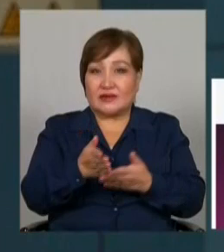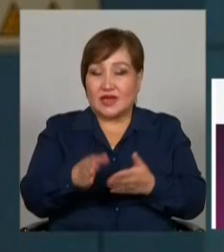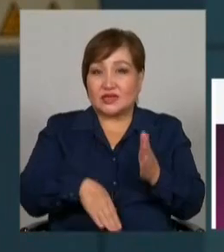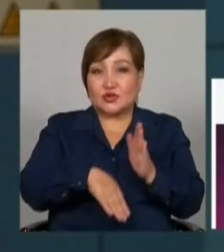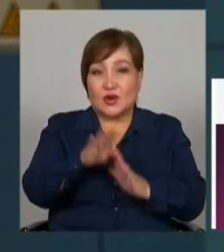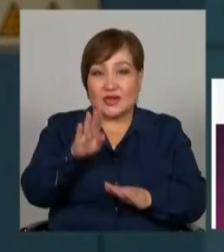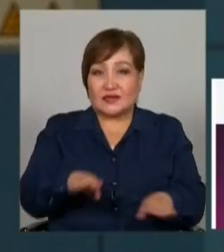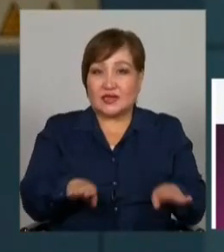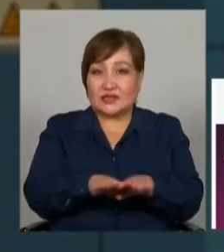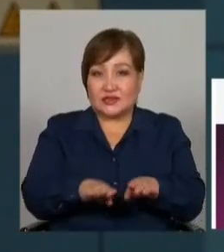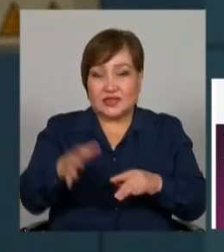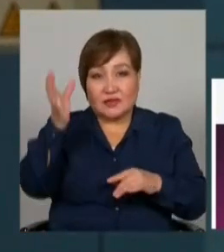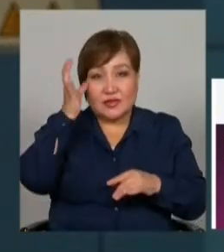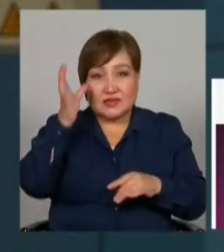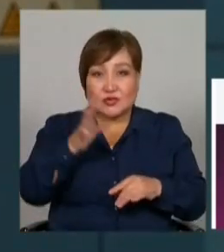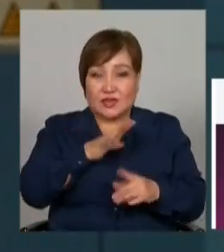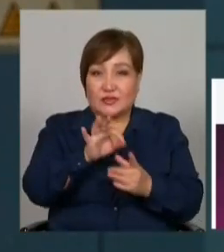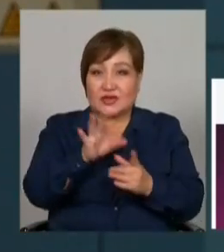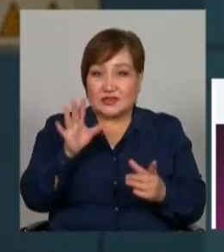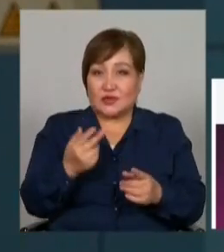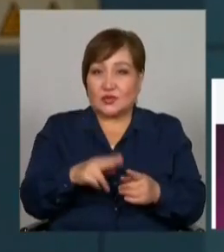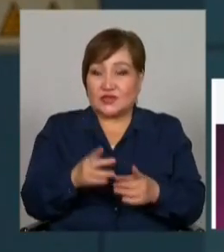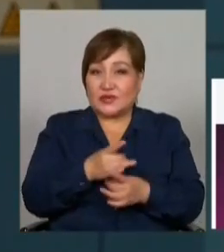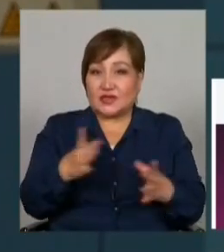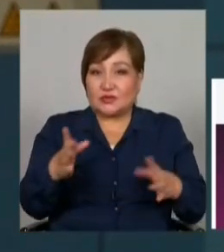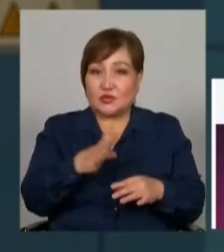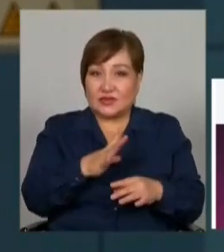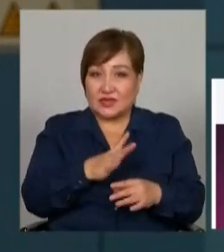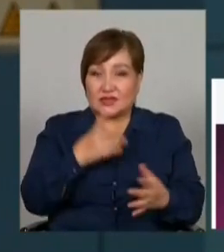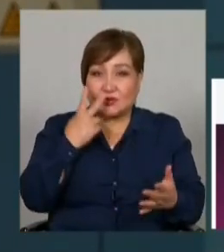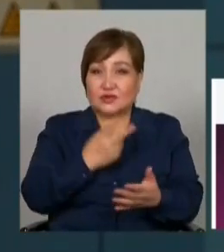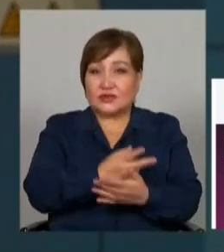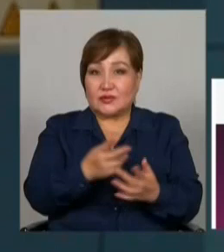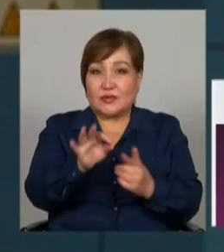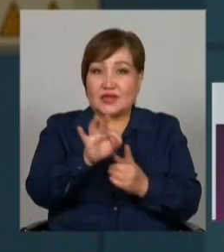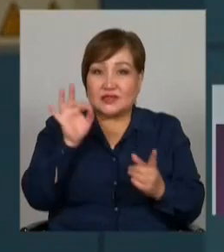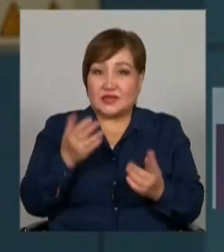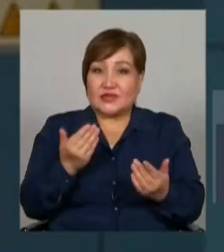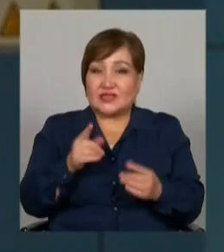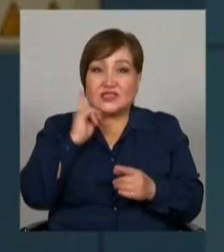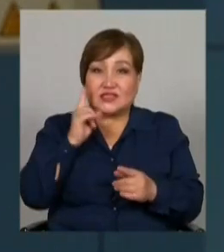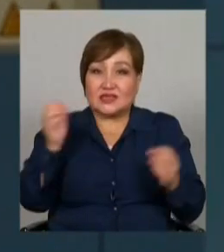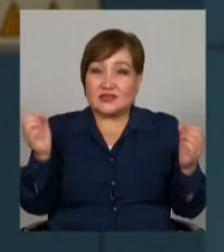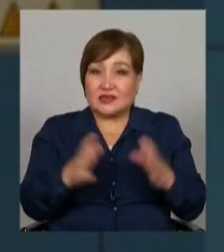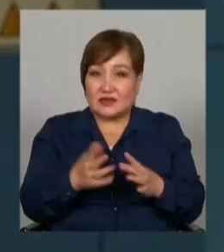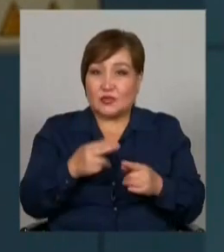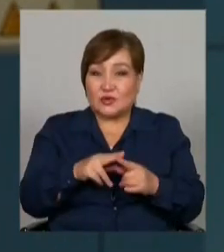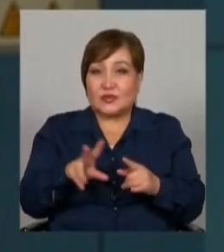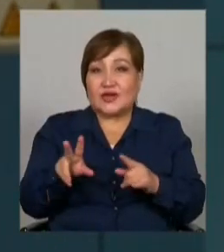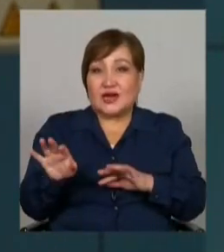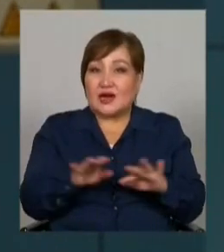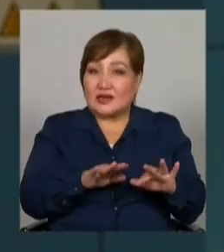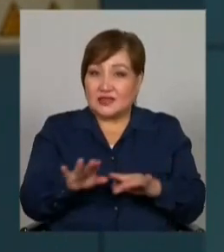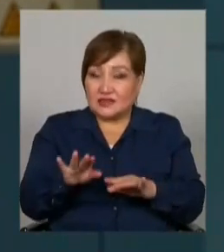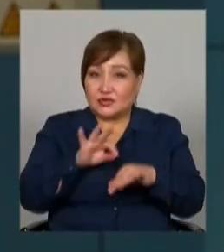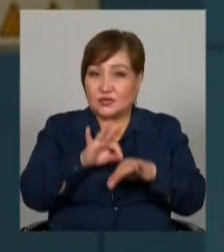деген мақсатпен, бүгін осындай мерекенің болып жатқандығын білдірейік деген мақсатпен біздің жастарымыз жиналып осындай бір акцияны жүргізіп жатқан жағдайымыз бар. Алдағы